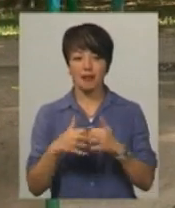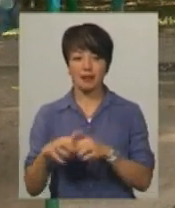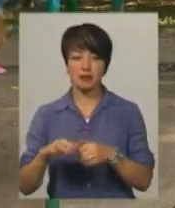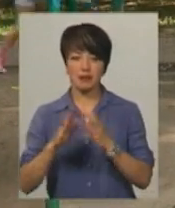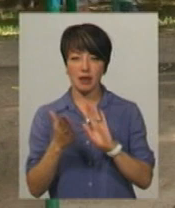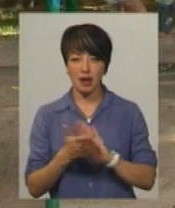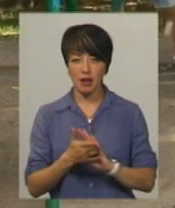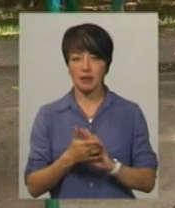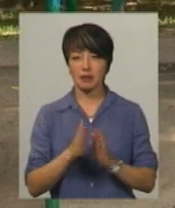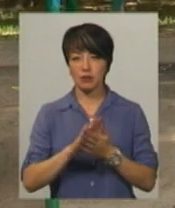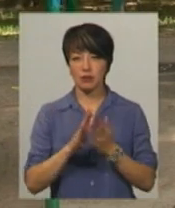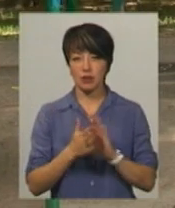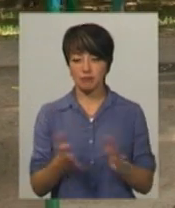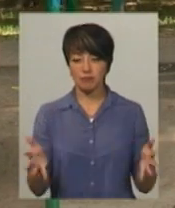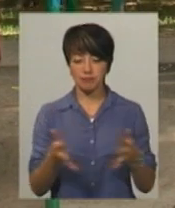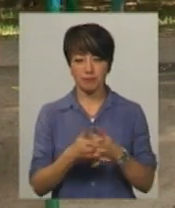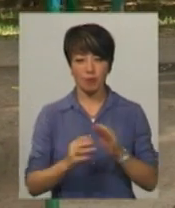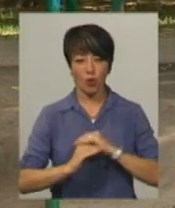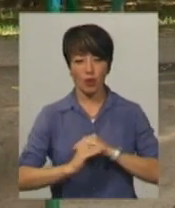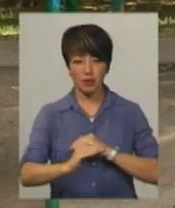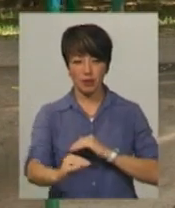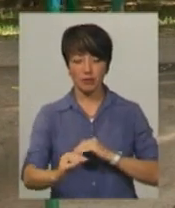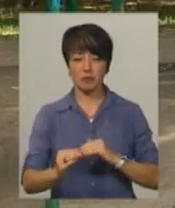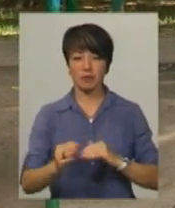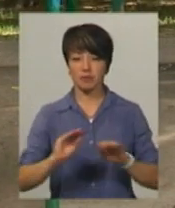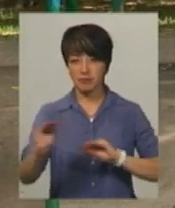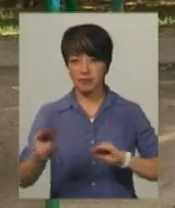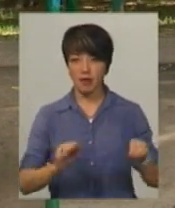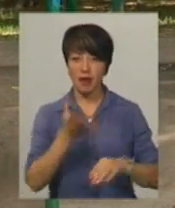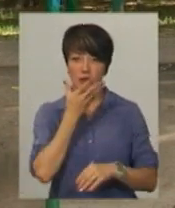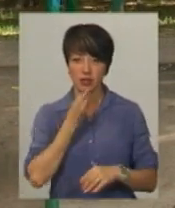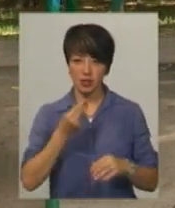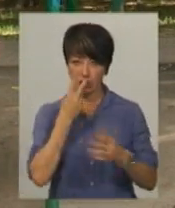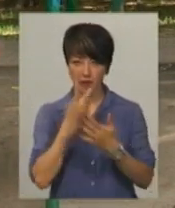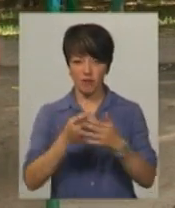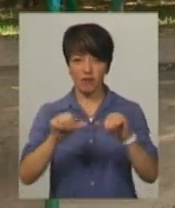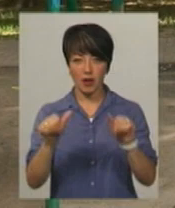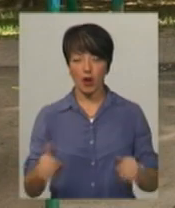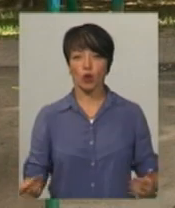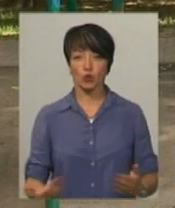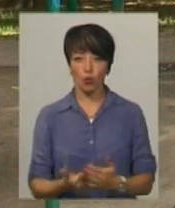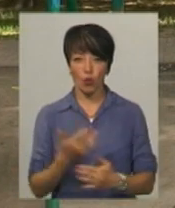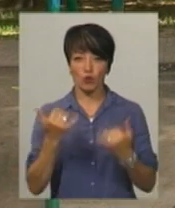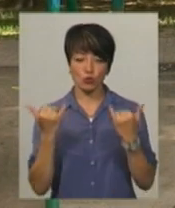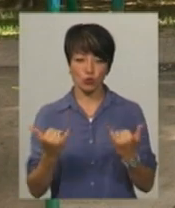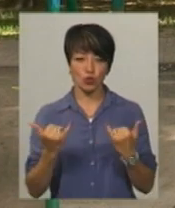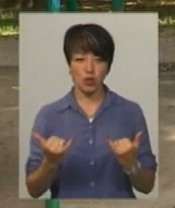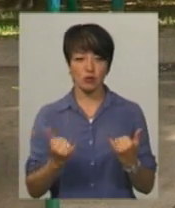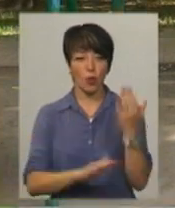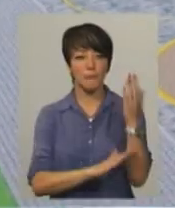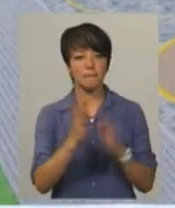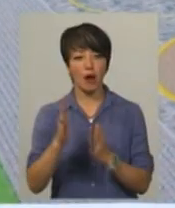картина обладнання в комбінації з покриттям буде давати естетичний вигляд новий по сучасному